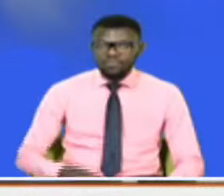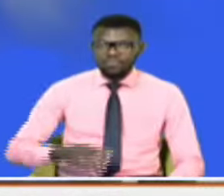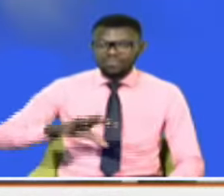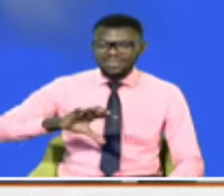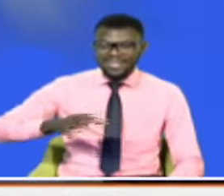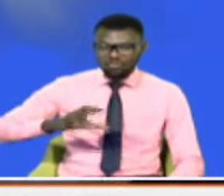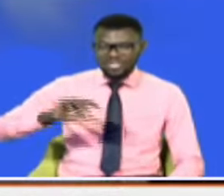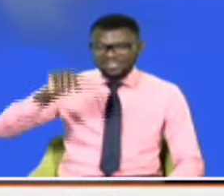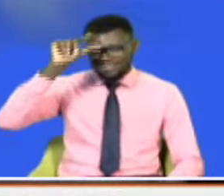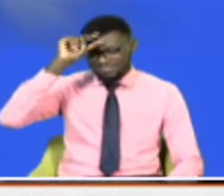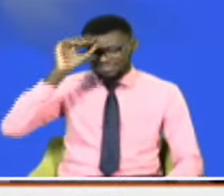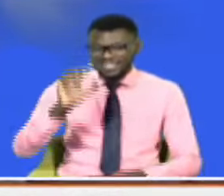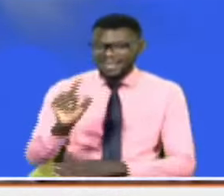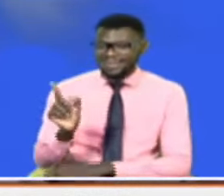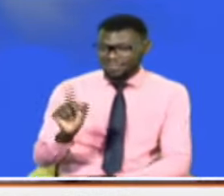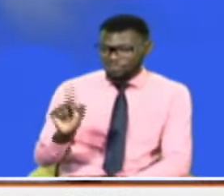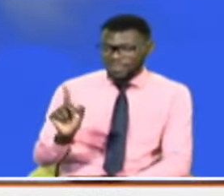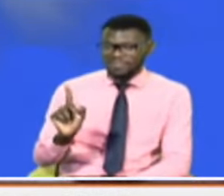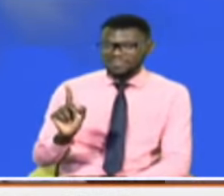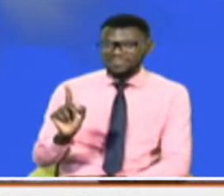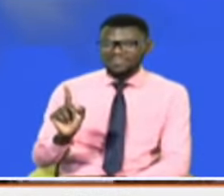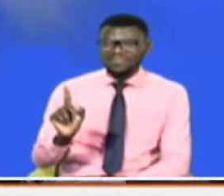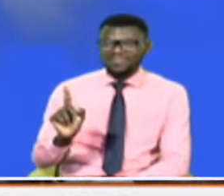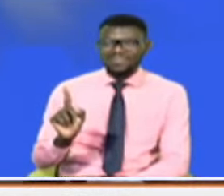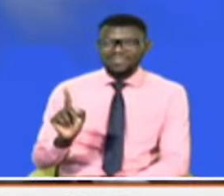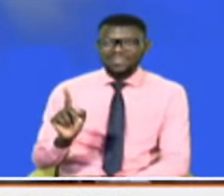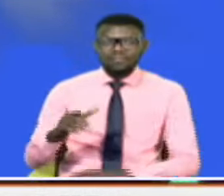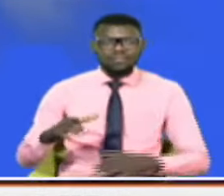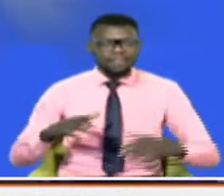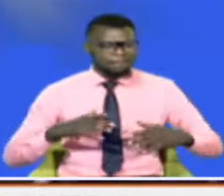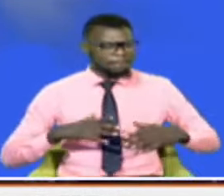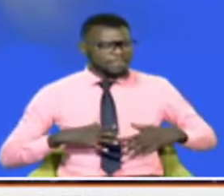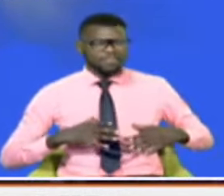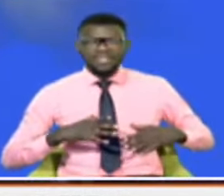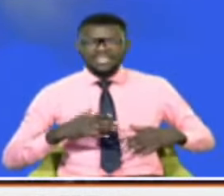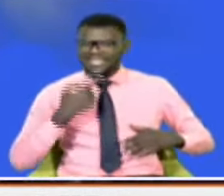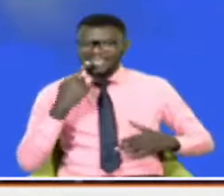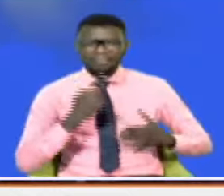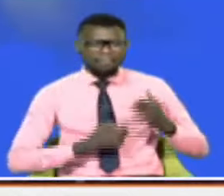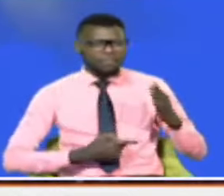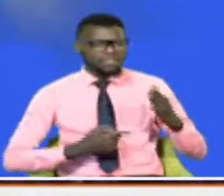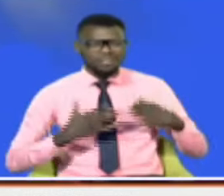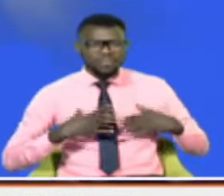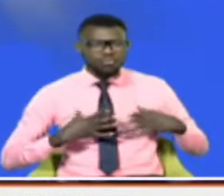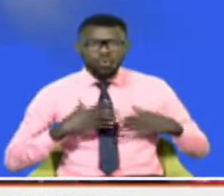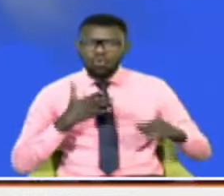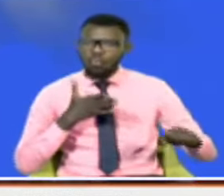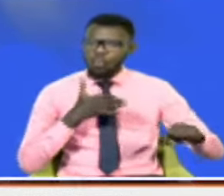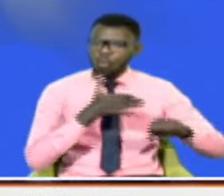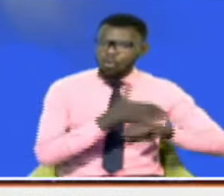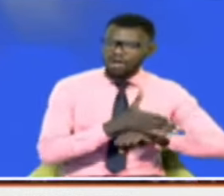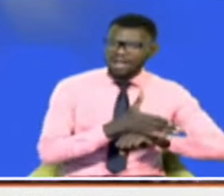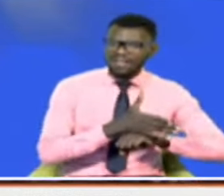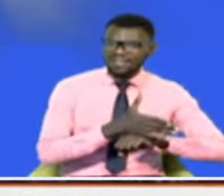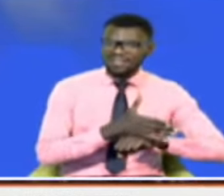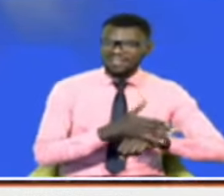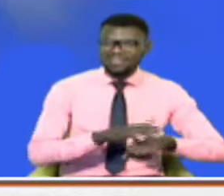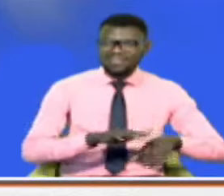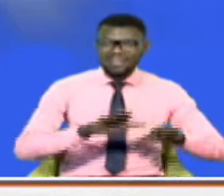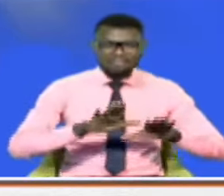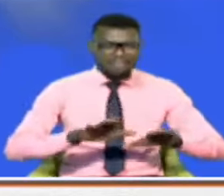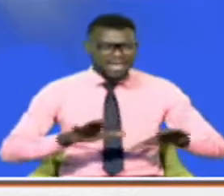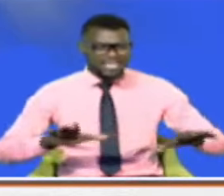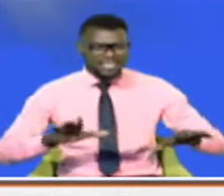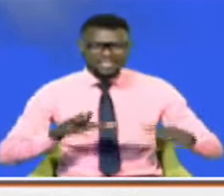kaunti ya Nairobi, mbali na wanabiashara hawa kuzidi idadi iliyokusudiwa mara tatu zaidi, hali ya soko hii inahatarisha afya kwa